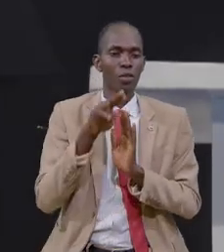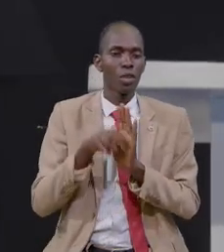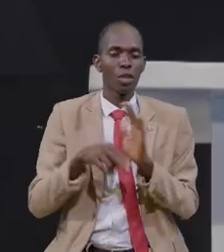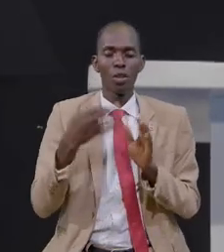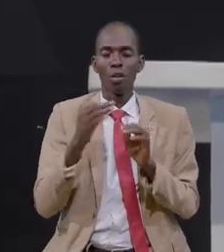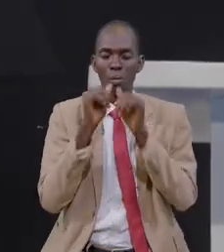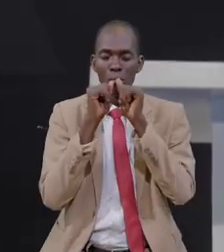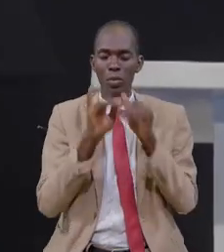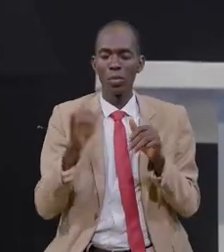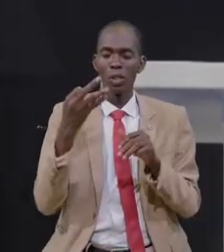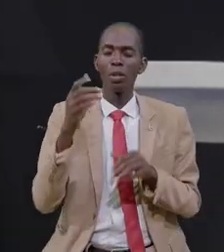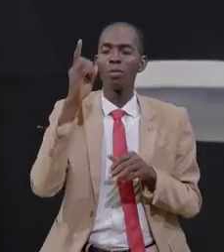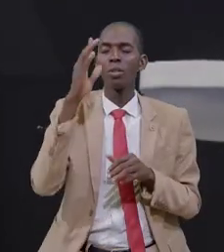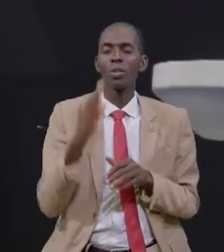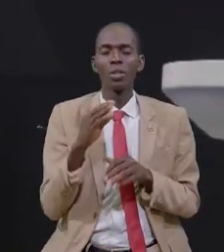C'est ce que tu as ce soir.